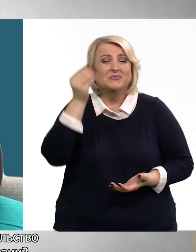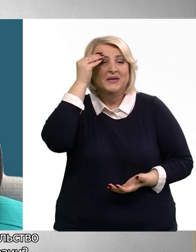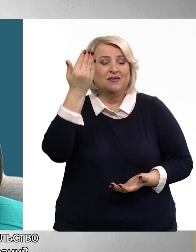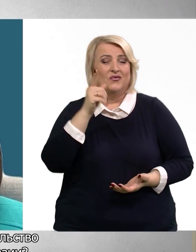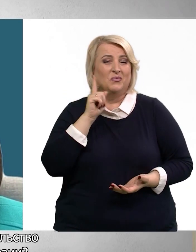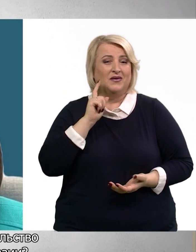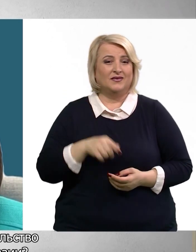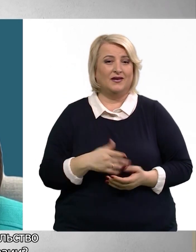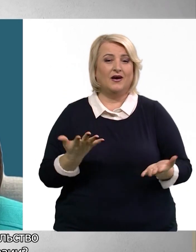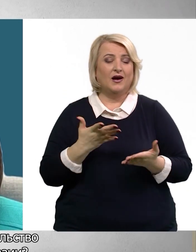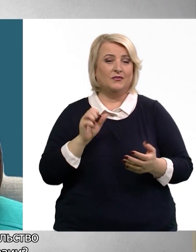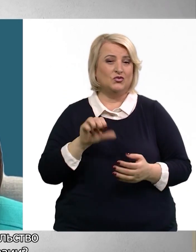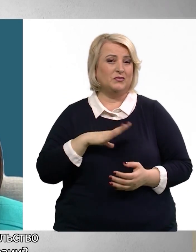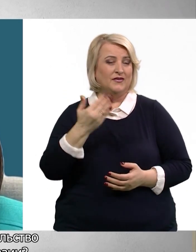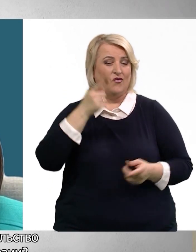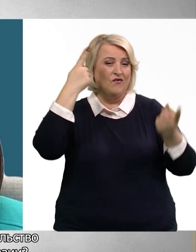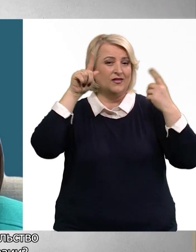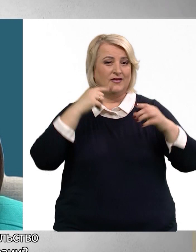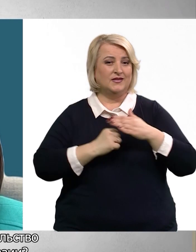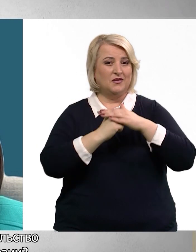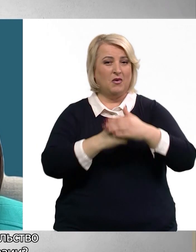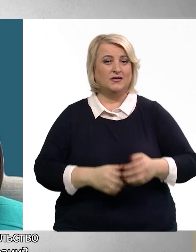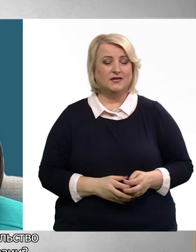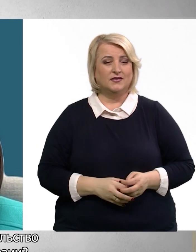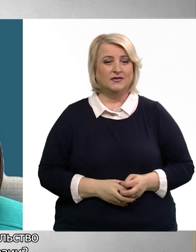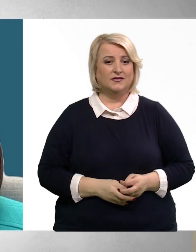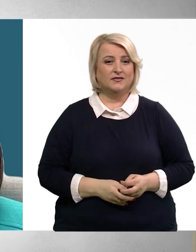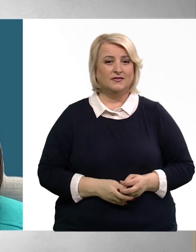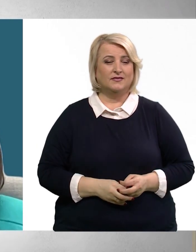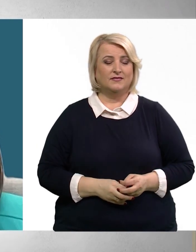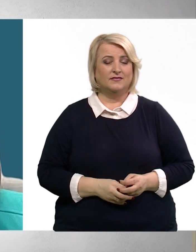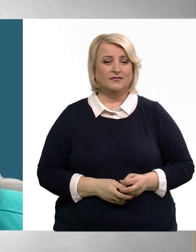văd ei antreprenoriatul și care este poate fantezia lor de bază?